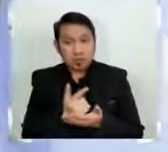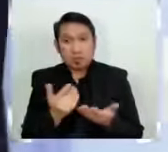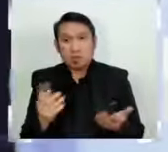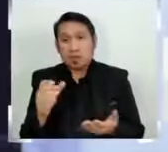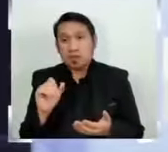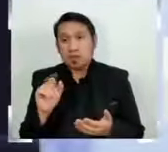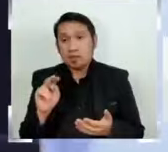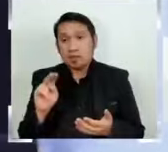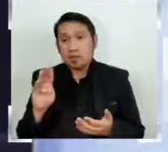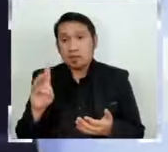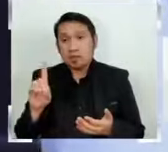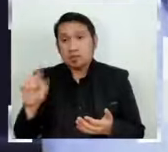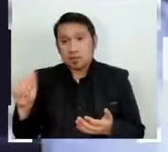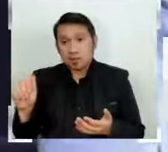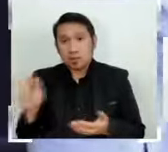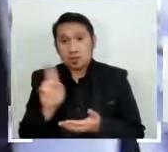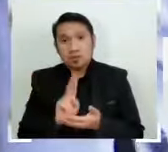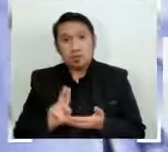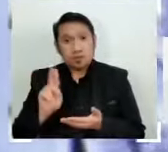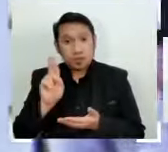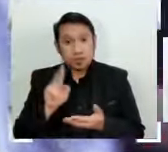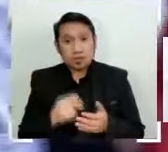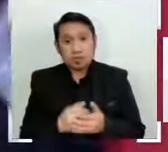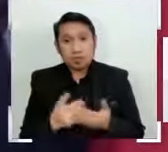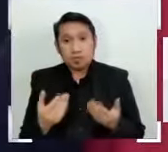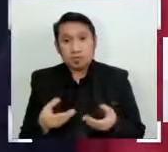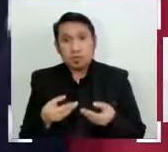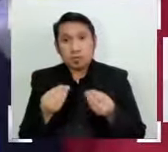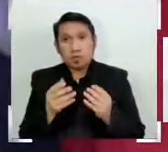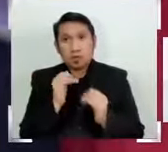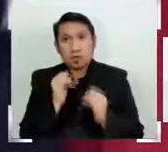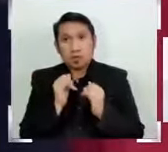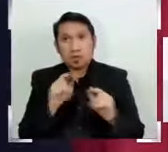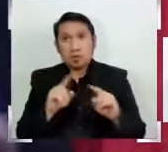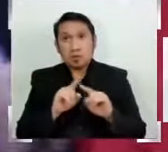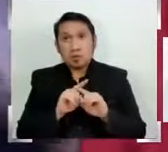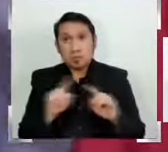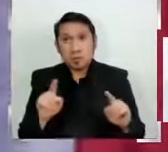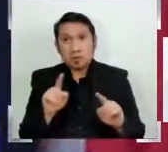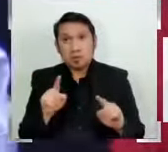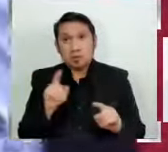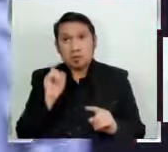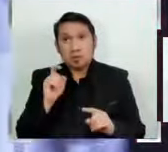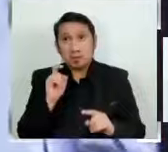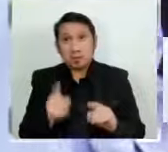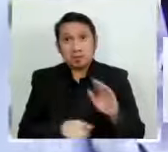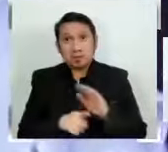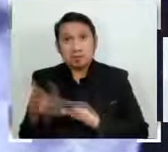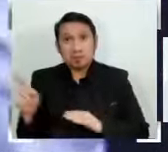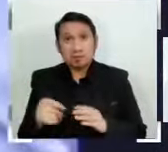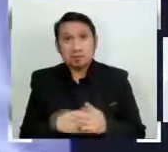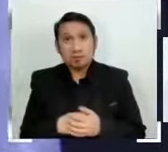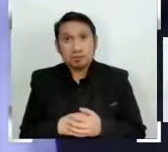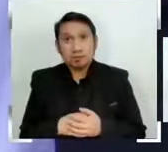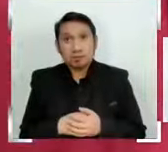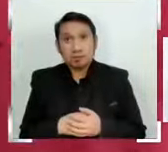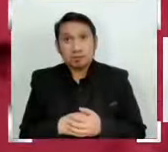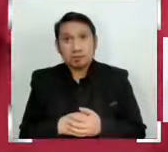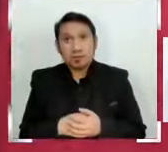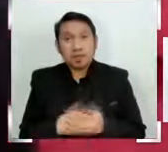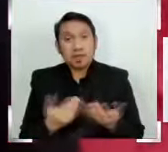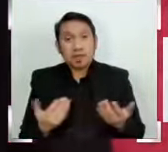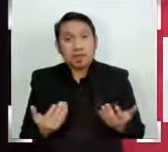Beda University para sana makuhanan siya ng panig pero agad siyang umalis. Para sa GMA Integrated News, Ian